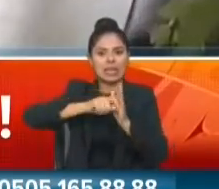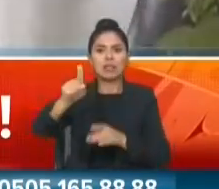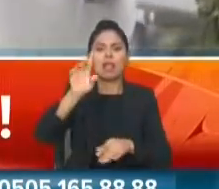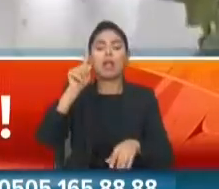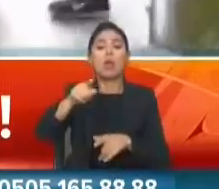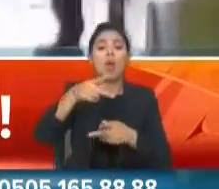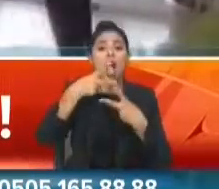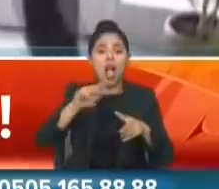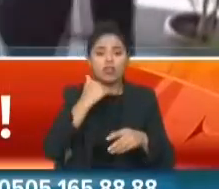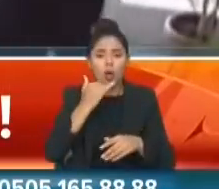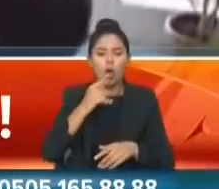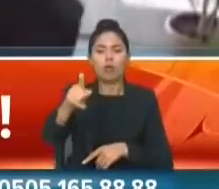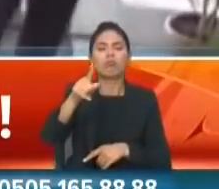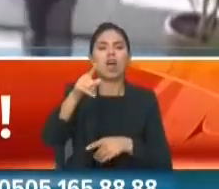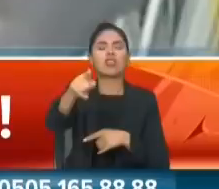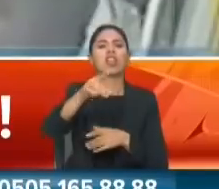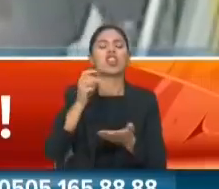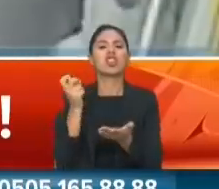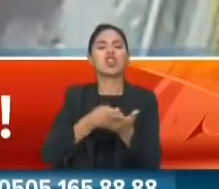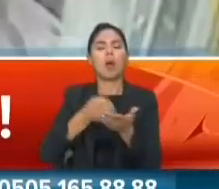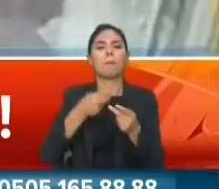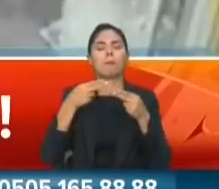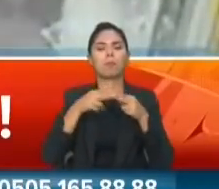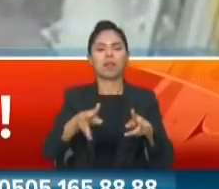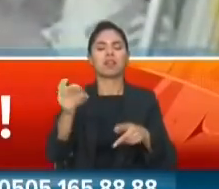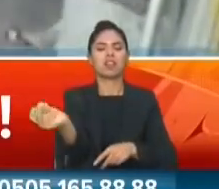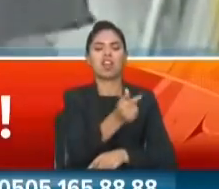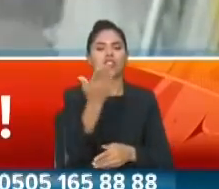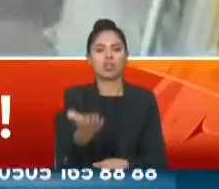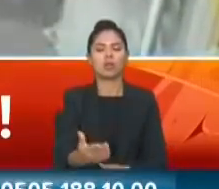Kapıyı açamayan zanlılar camı kırarak kaçtı.